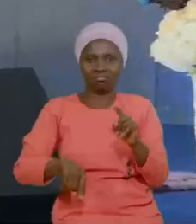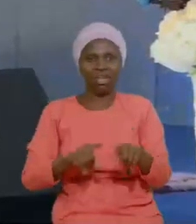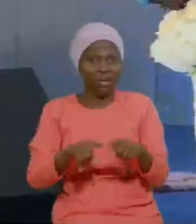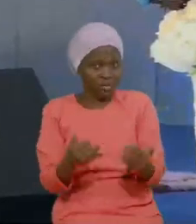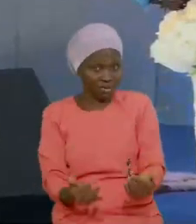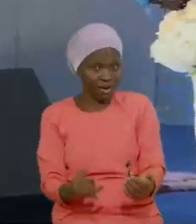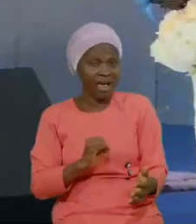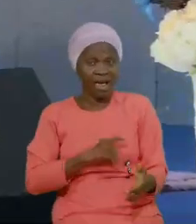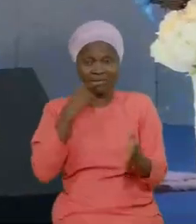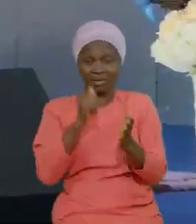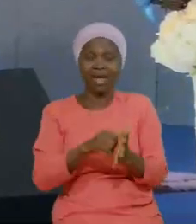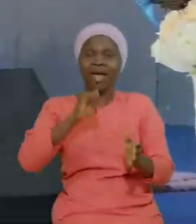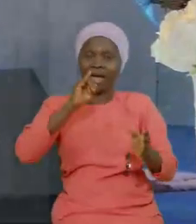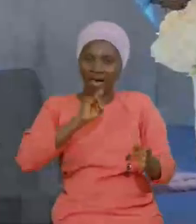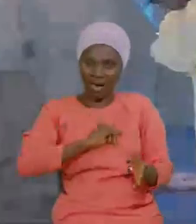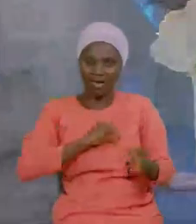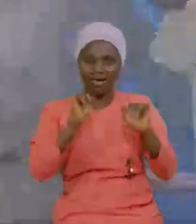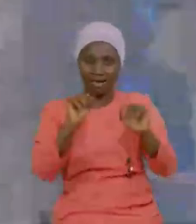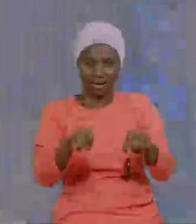J'avais l'habitude de dire, je ne peux pas.